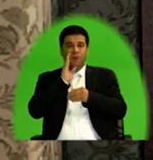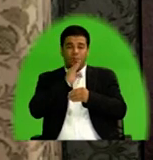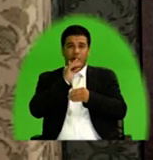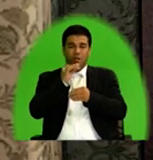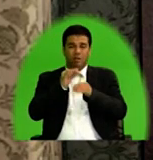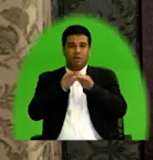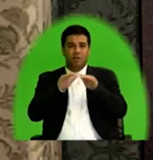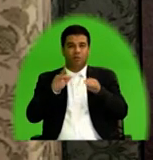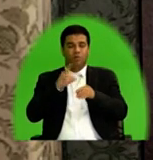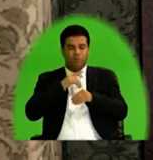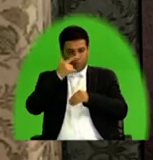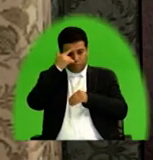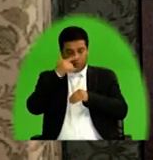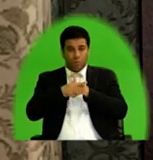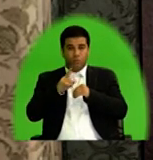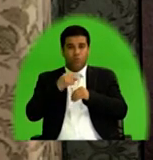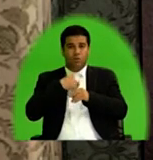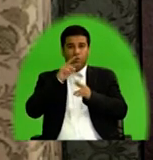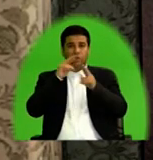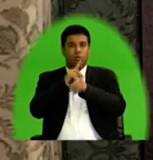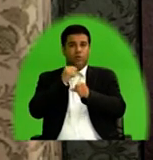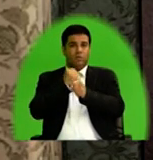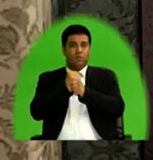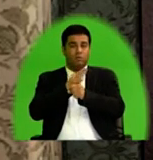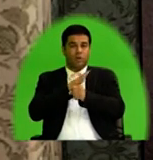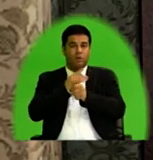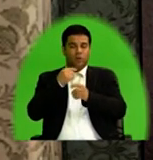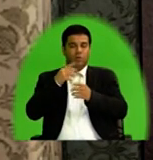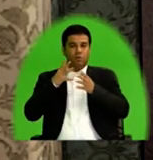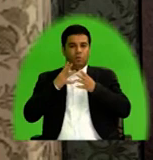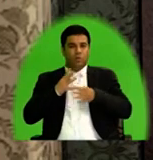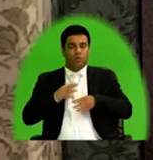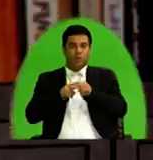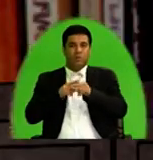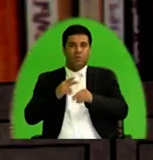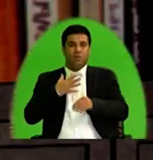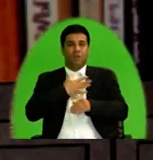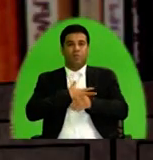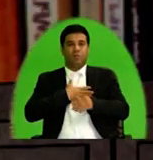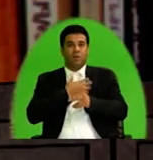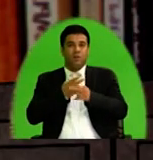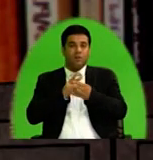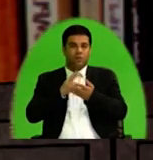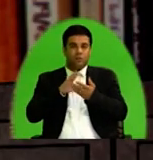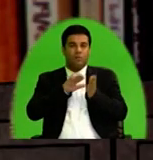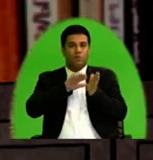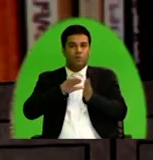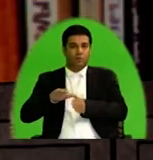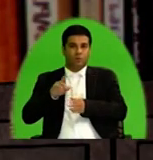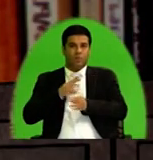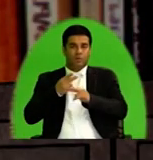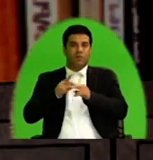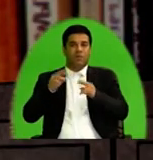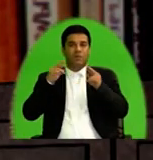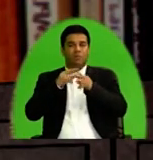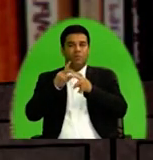ребенок осмыслили то, что произошло. Чтобы улеглись эмоции и чувства, то напряжение, которое произошло в